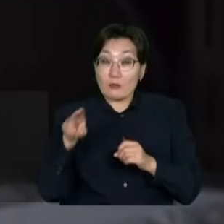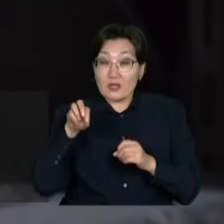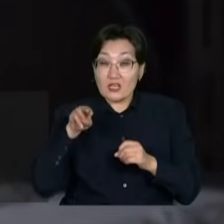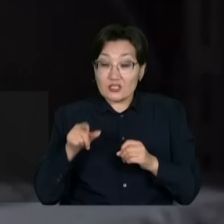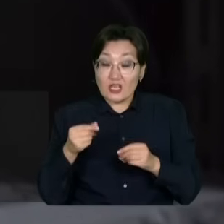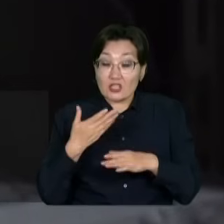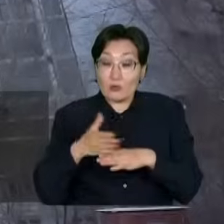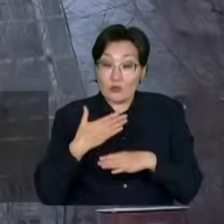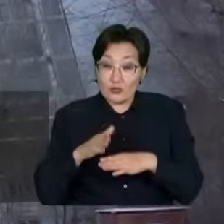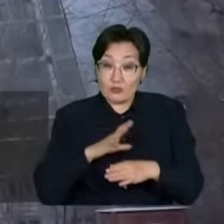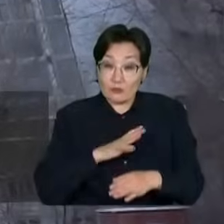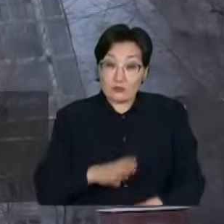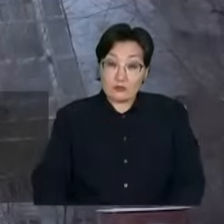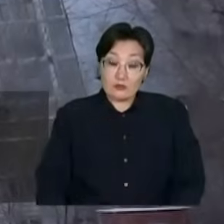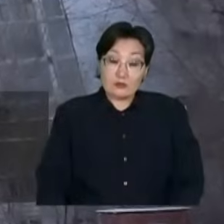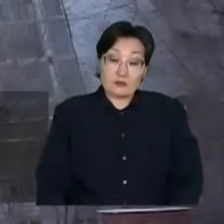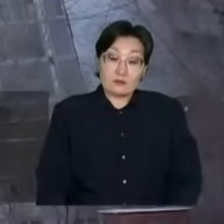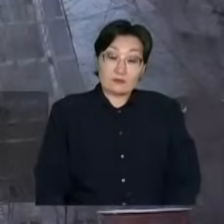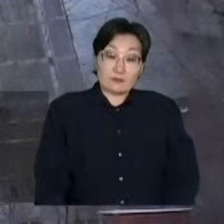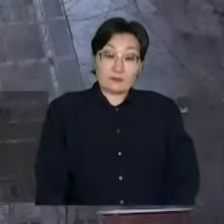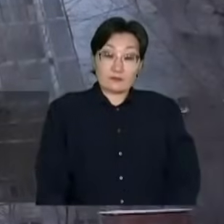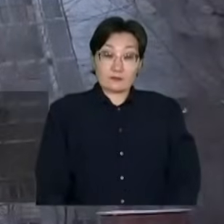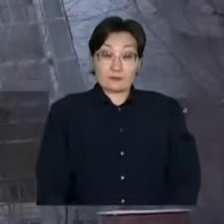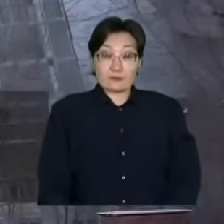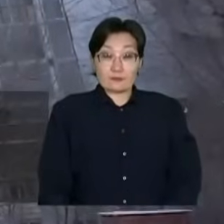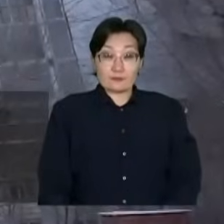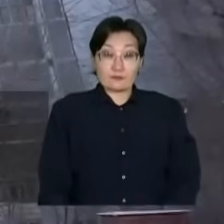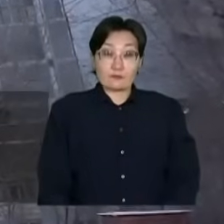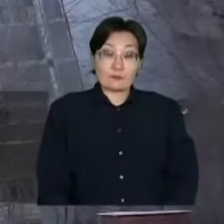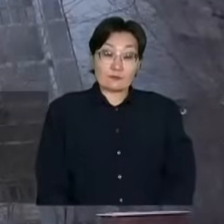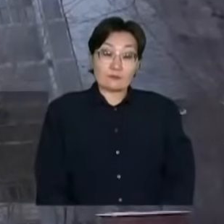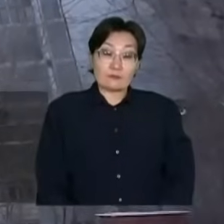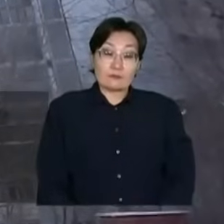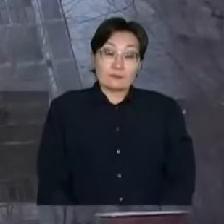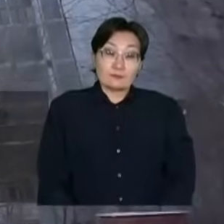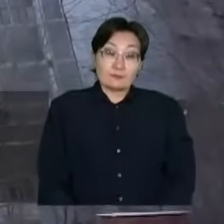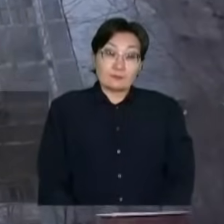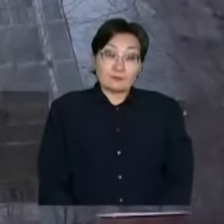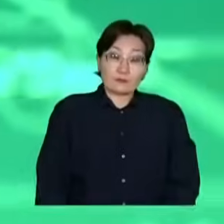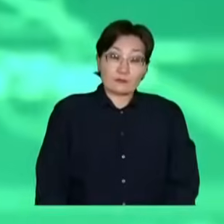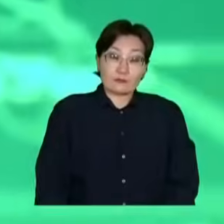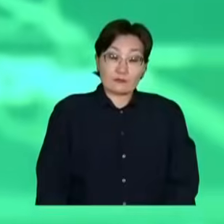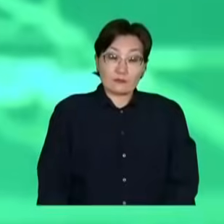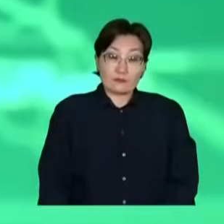теңге деп бөлініпті. Алтынгүл Төлегенова, Наргиз Жанабекова, Алматы телеарнасы, Ұлытау облысынан.